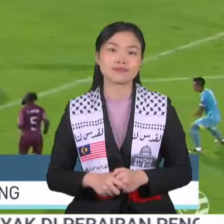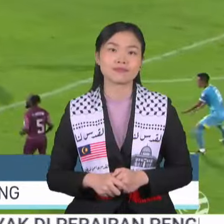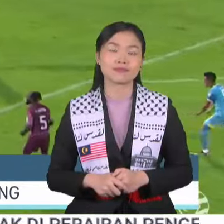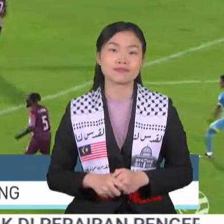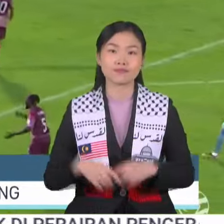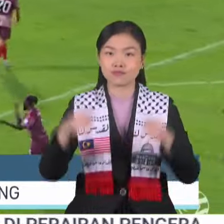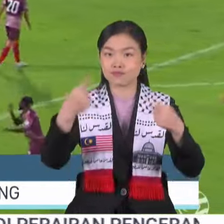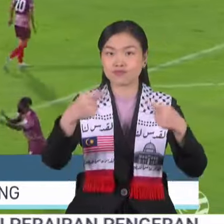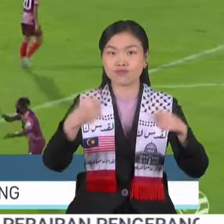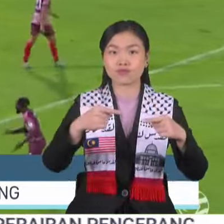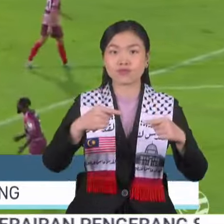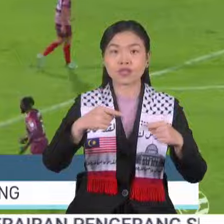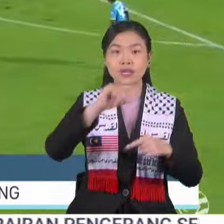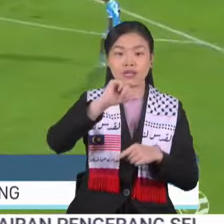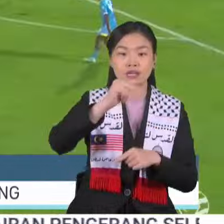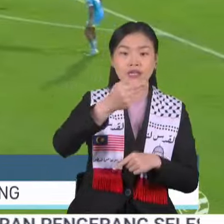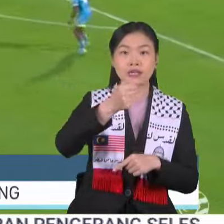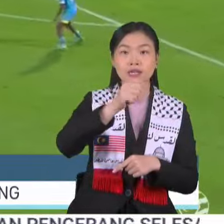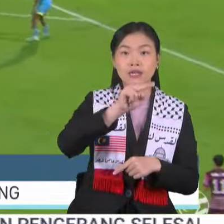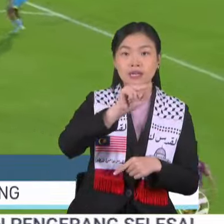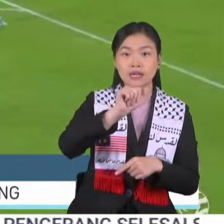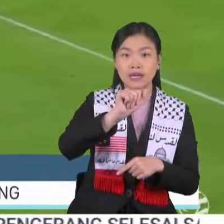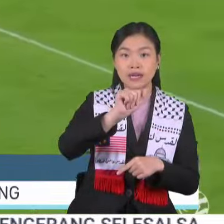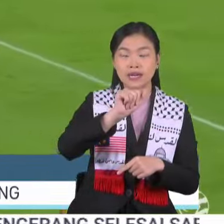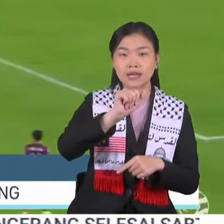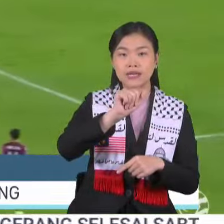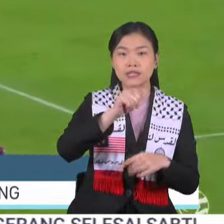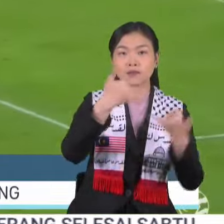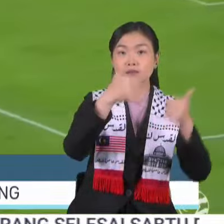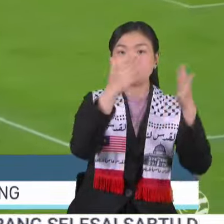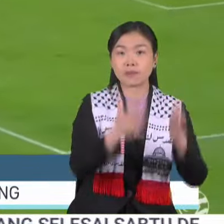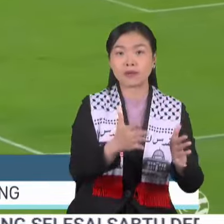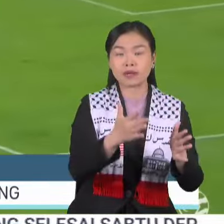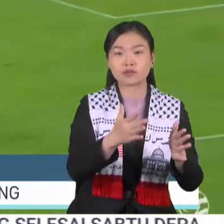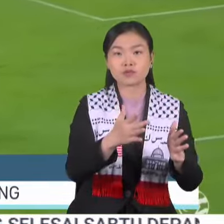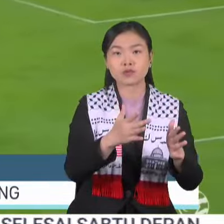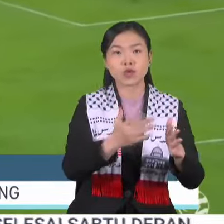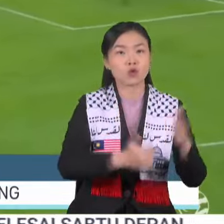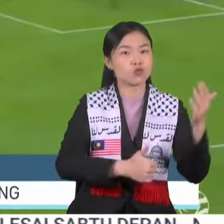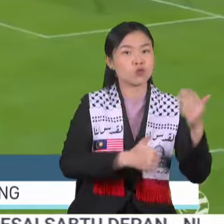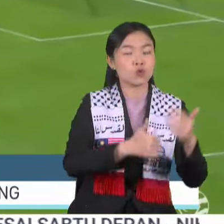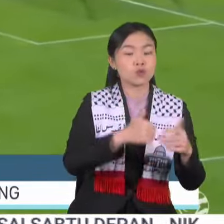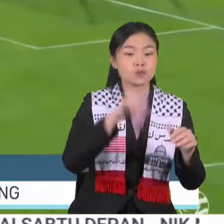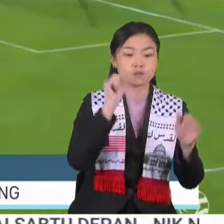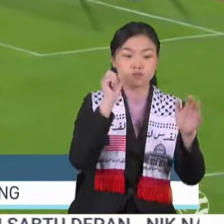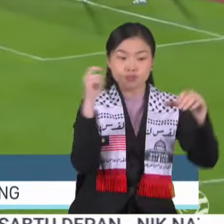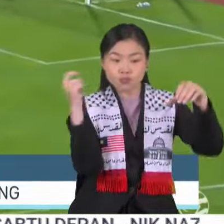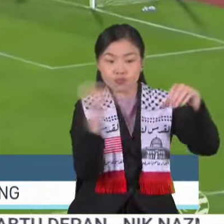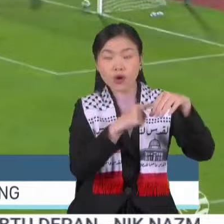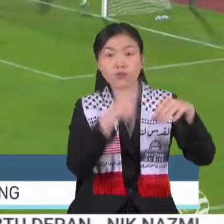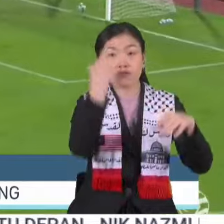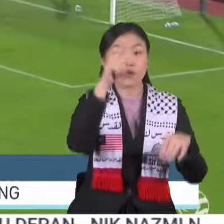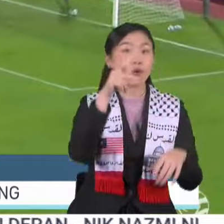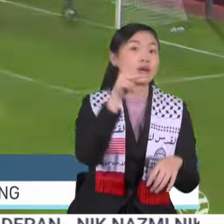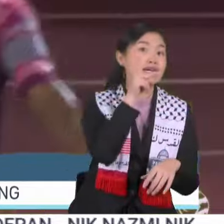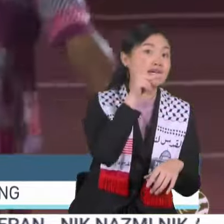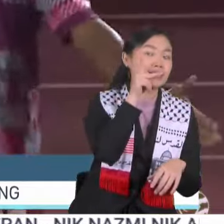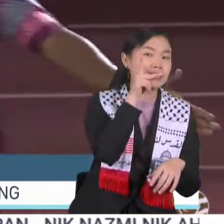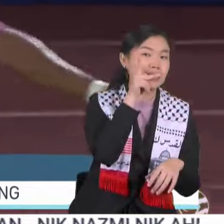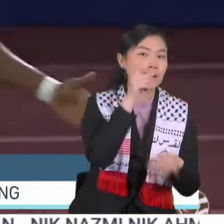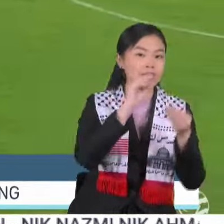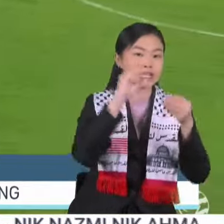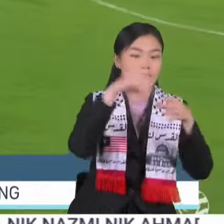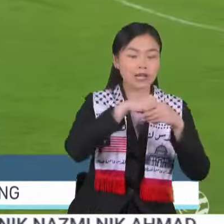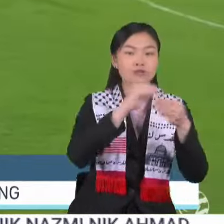Aksi lain, penyerang gantian dari Ghana, Ebenezer Asifuah, menjadi wira KDA FC selepas menjaringkan gol kemenangan pada